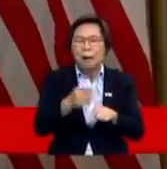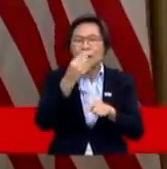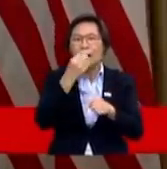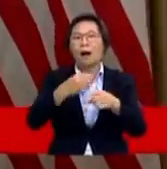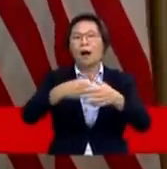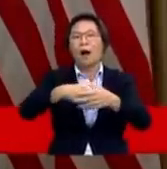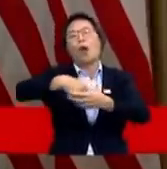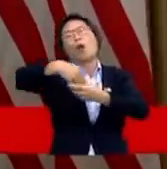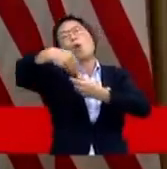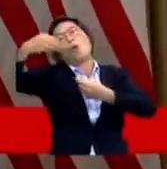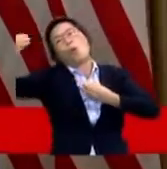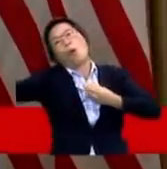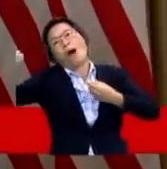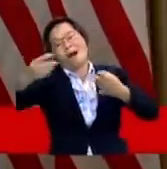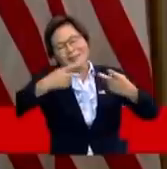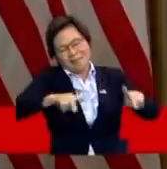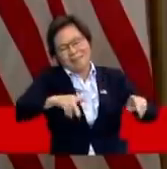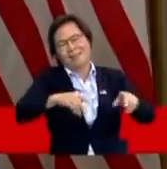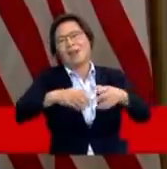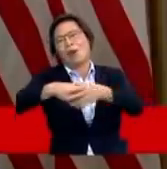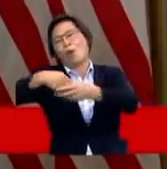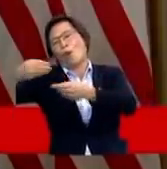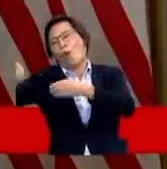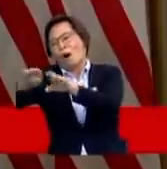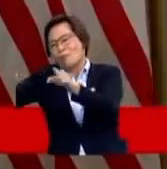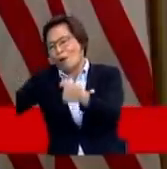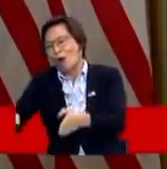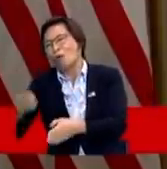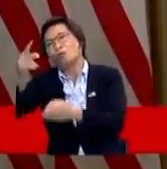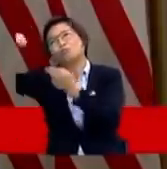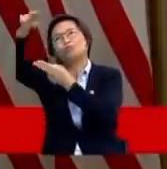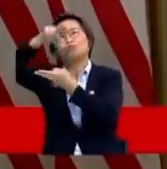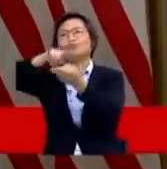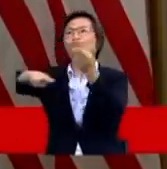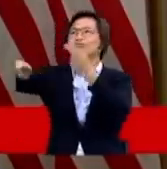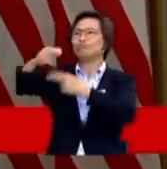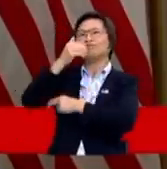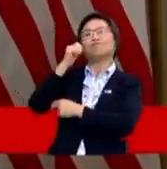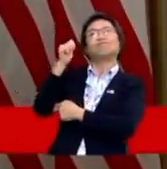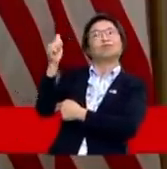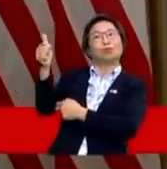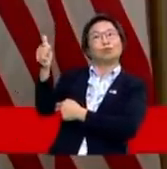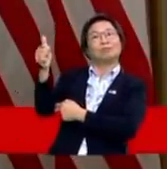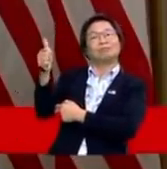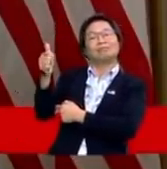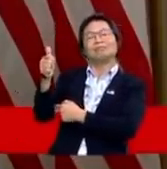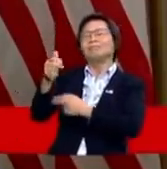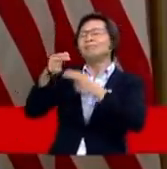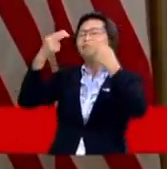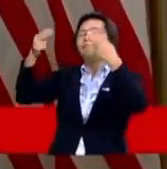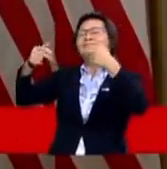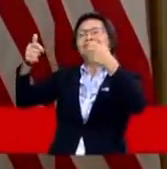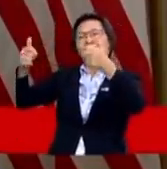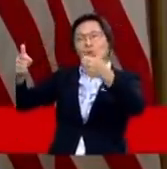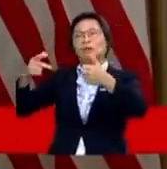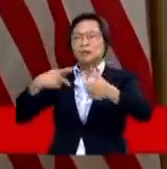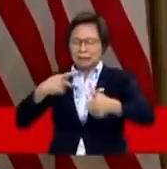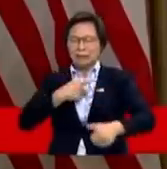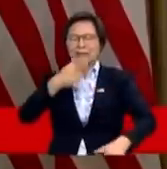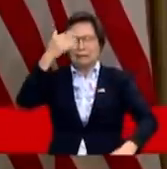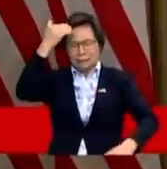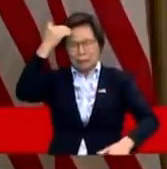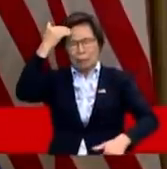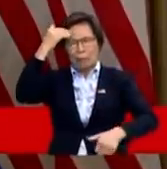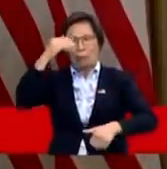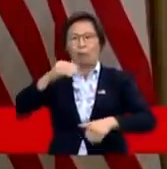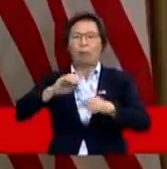makan di Bagan luar premis bagi pengudaraan yang lebih baik Ayo kita paham bahwa